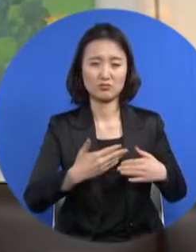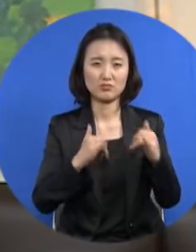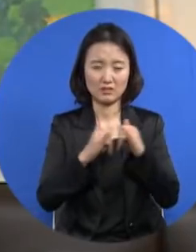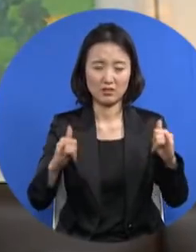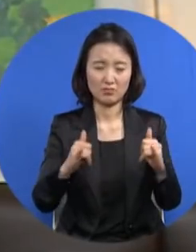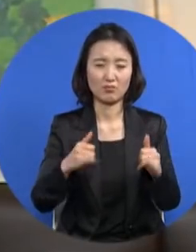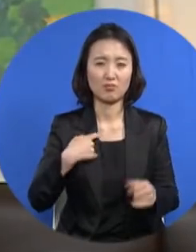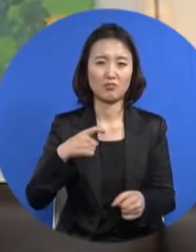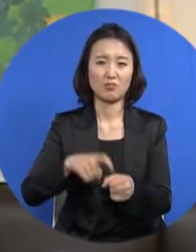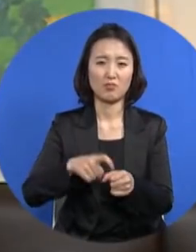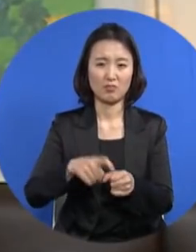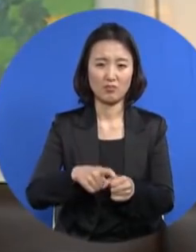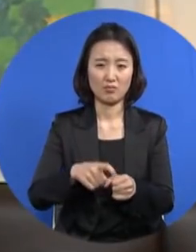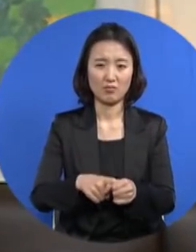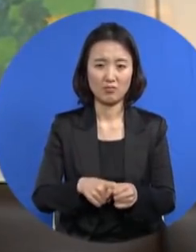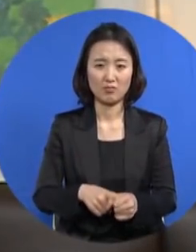근데